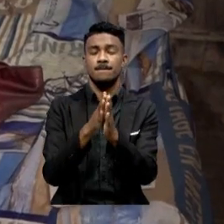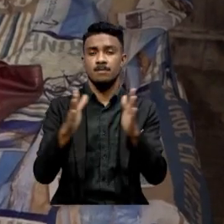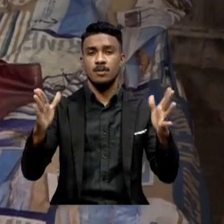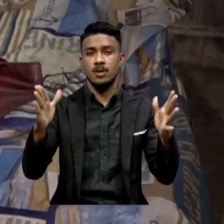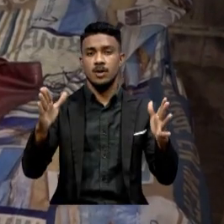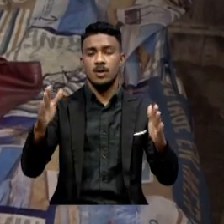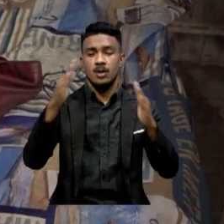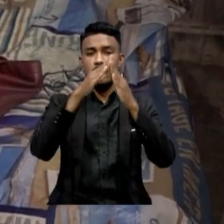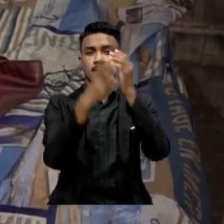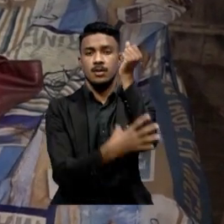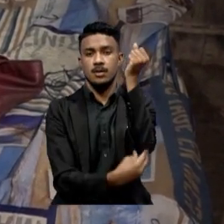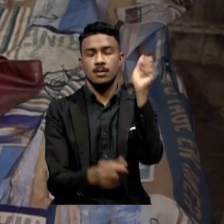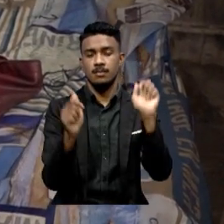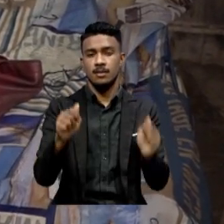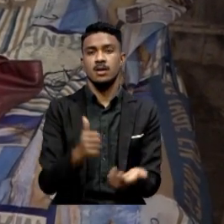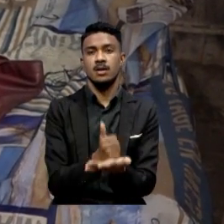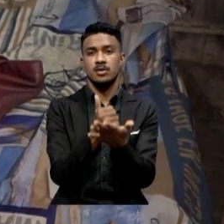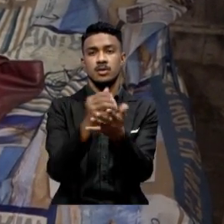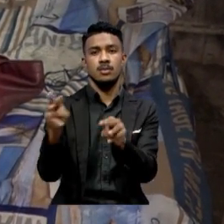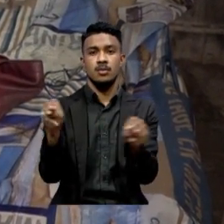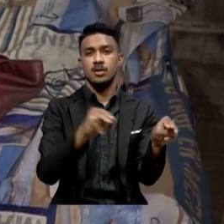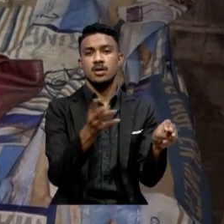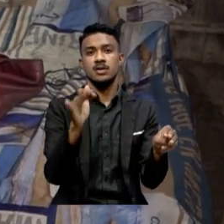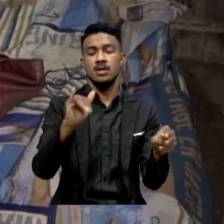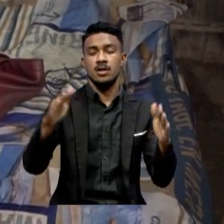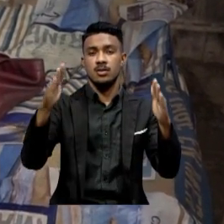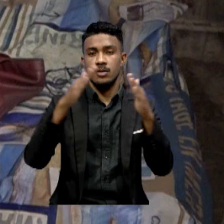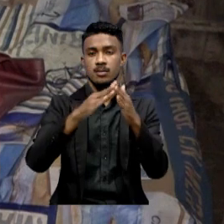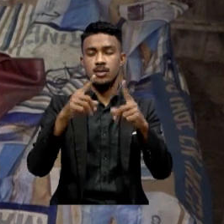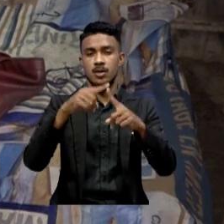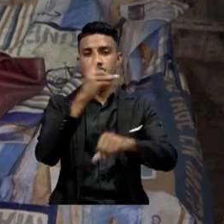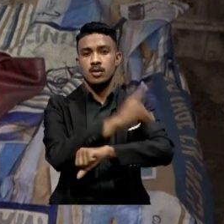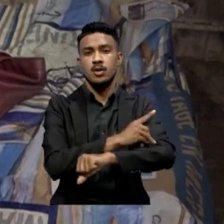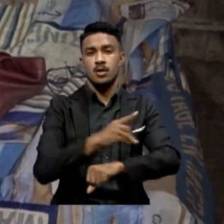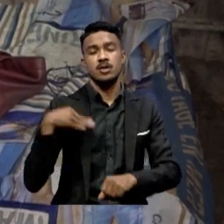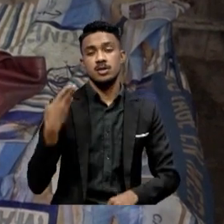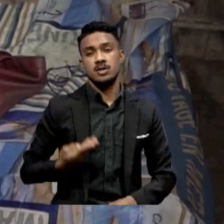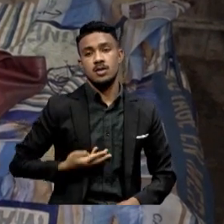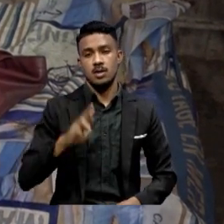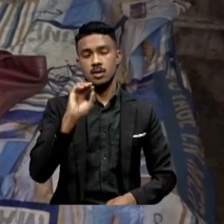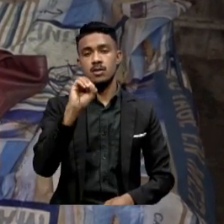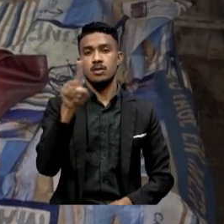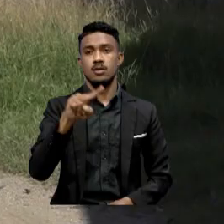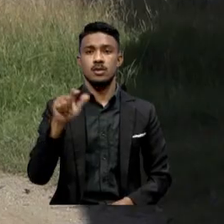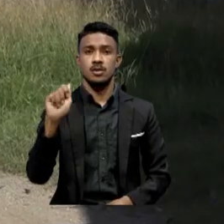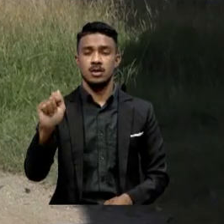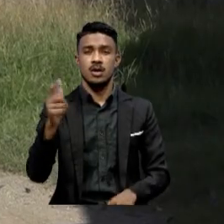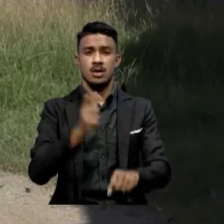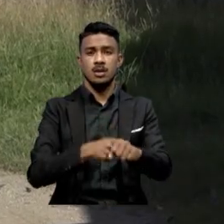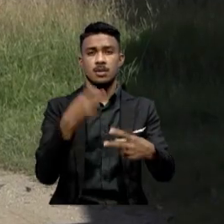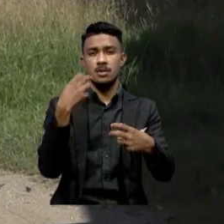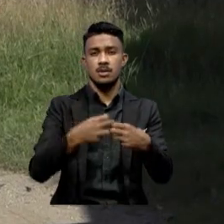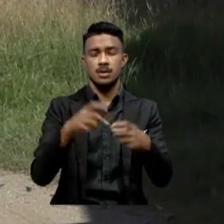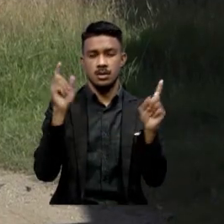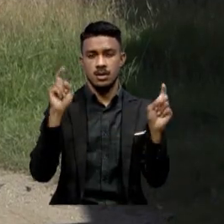bit like se bele tulung mura sirania kondisaun to ohin lorong senhora Rosa se tem que aguenta ho kondisaun difícil ne benia tem